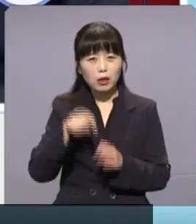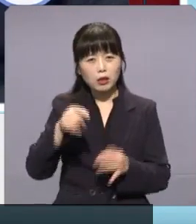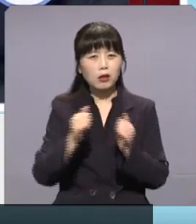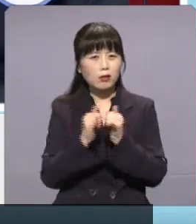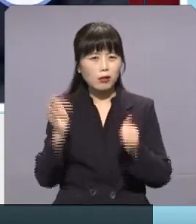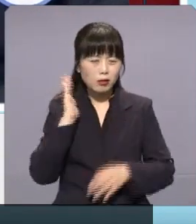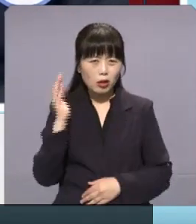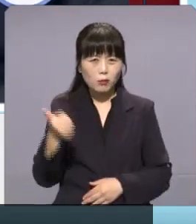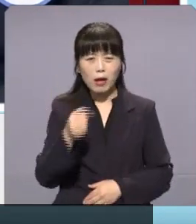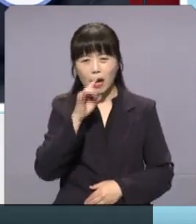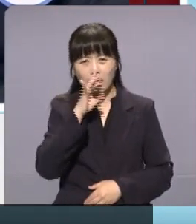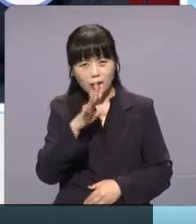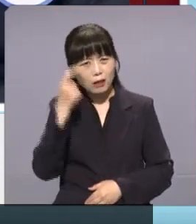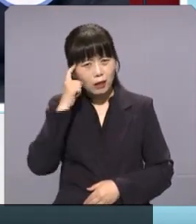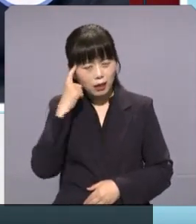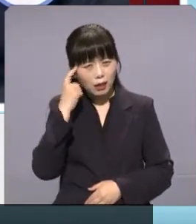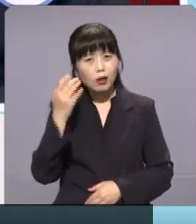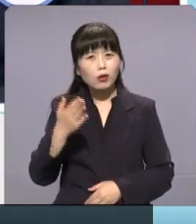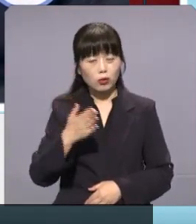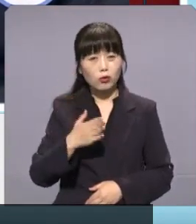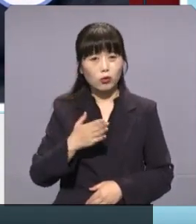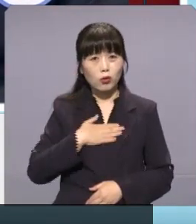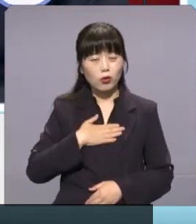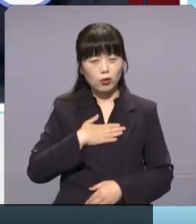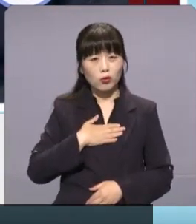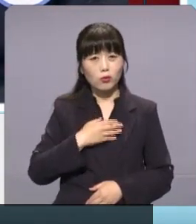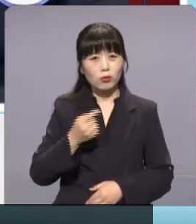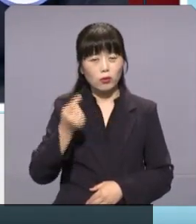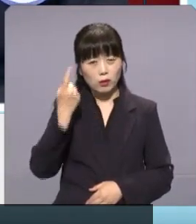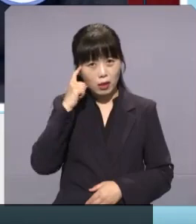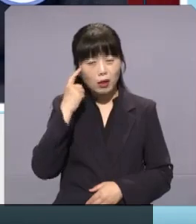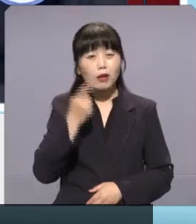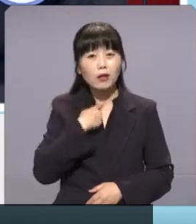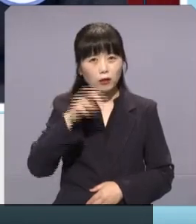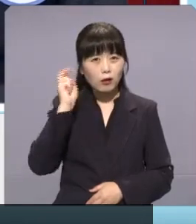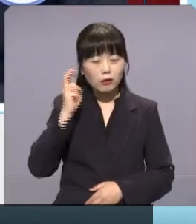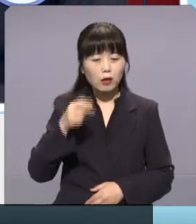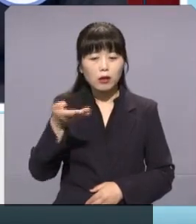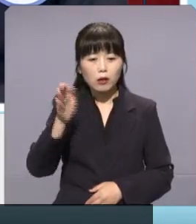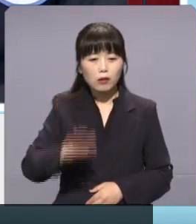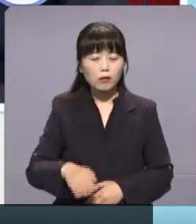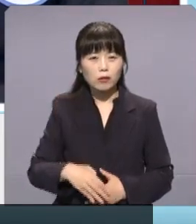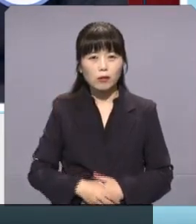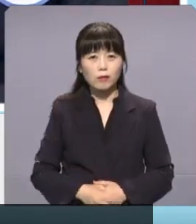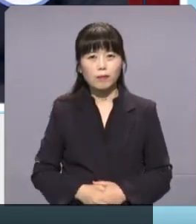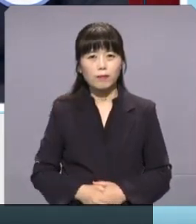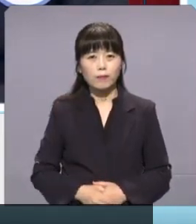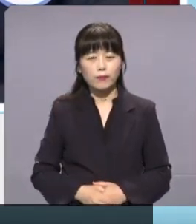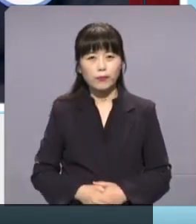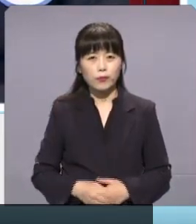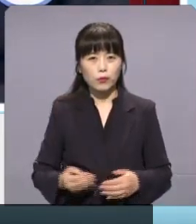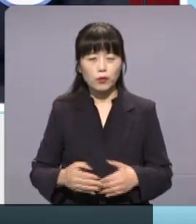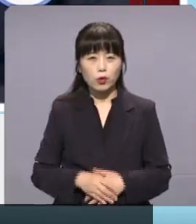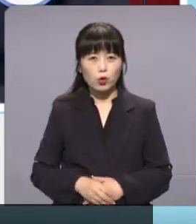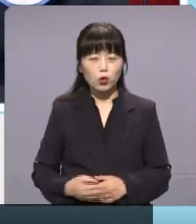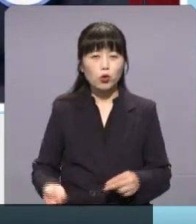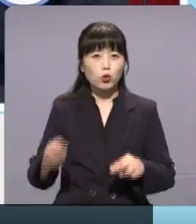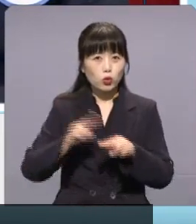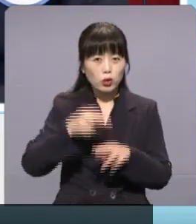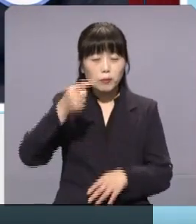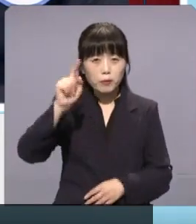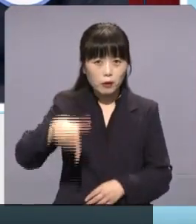사람은 대통령 되면 안 된다는 생각을 저는 했었을 거라고 생각하거든요. 네. 근데 그랬는데 아니나 다를까 지금 취임덕이라는 말이 나오고